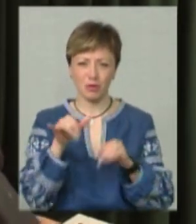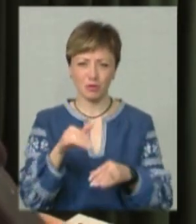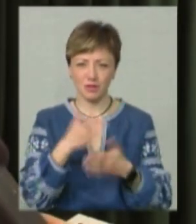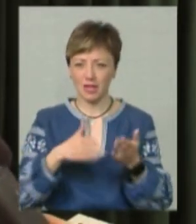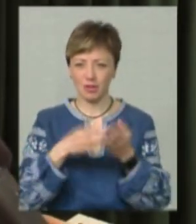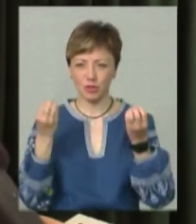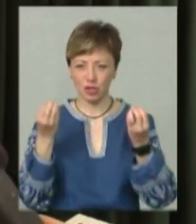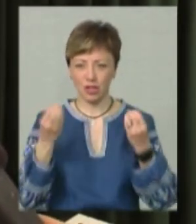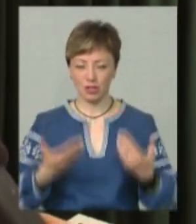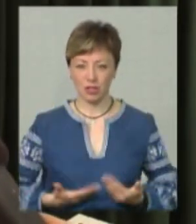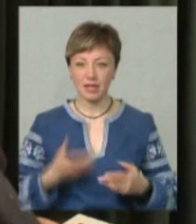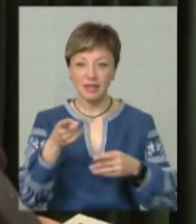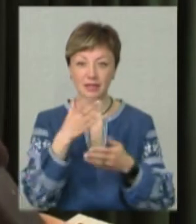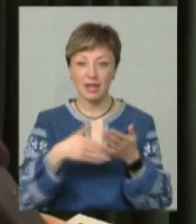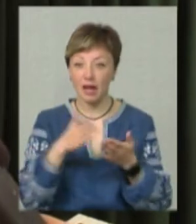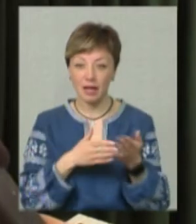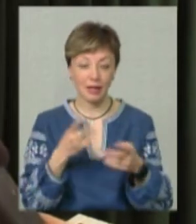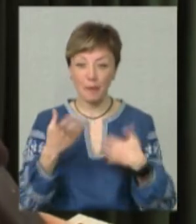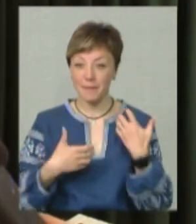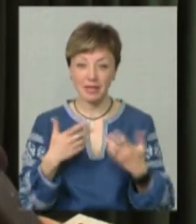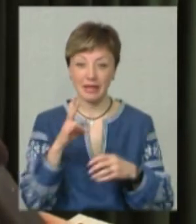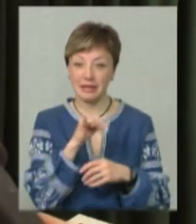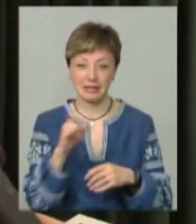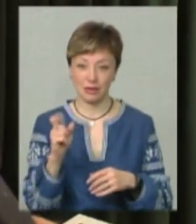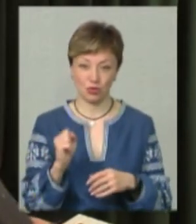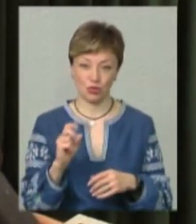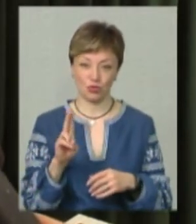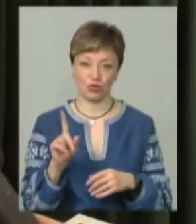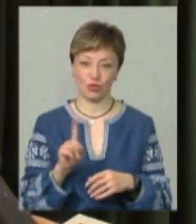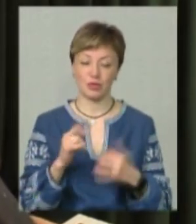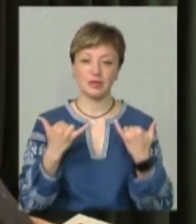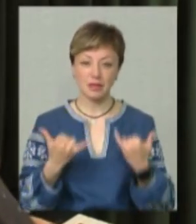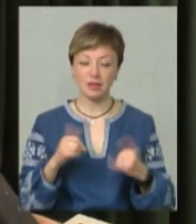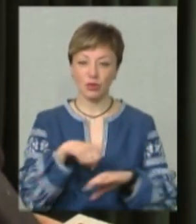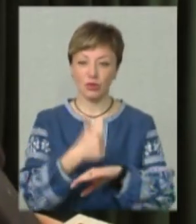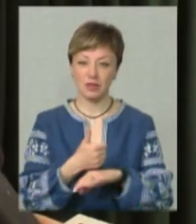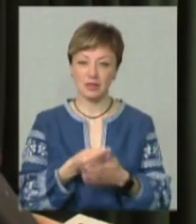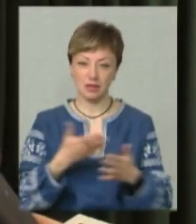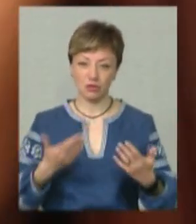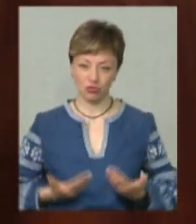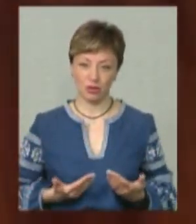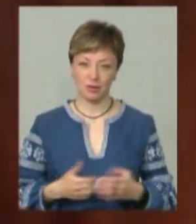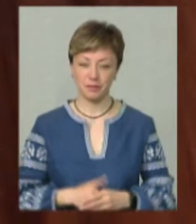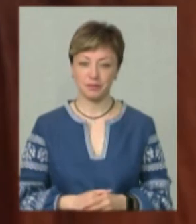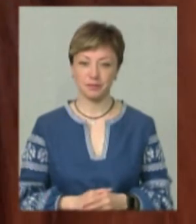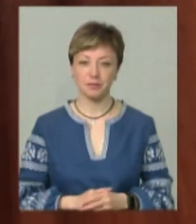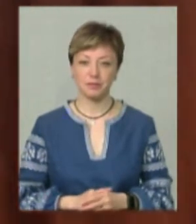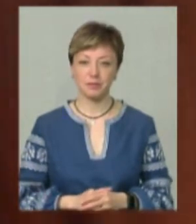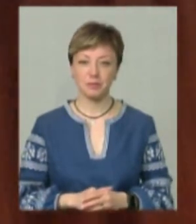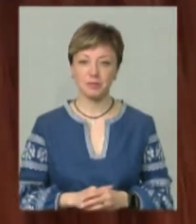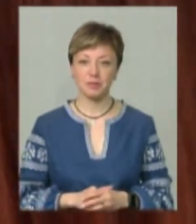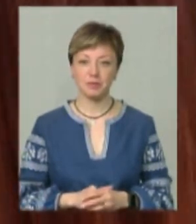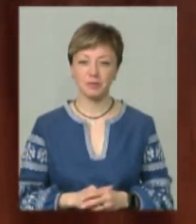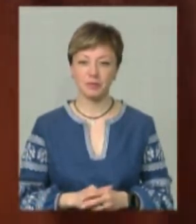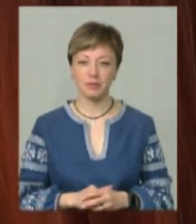було шикарне життя, ти взагалі не переживав ні за що. Зараз найголовніша цінність – це життя.